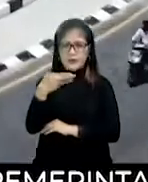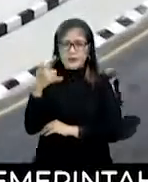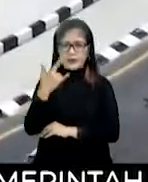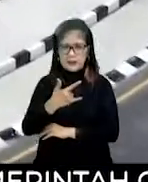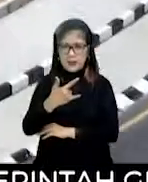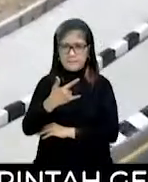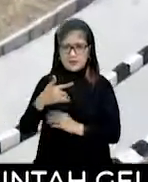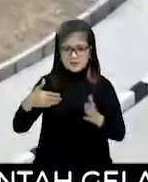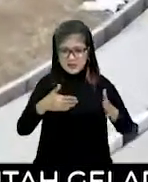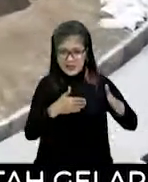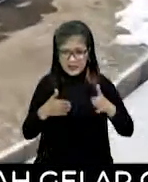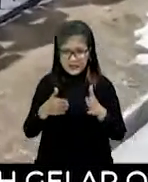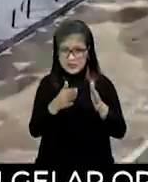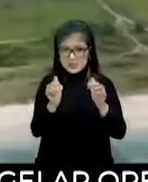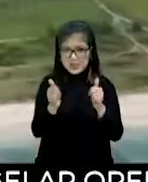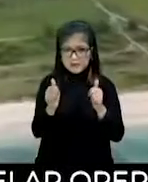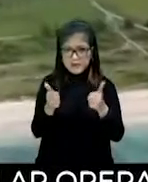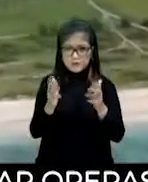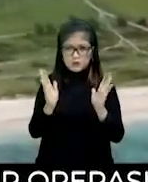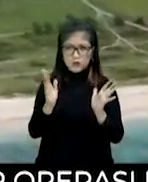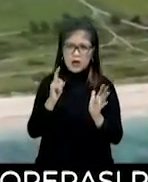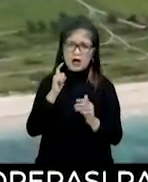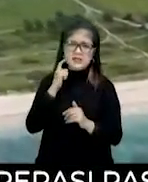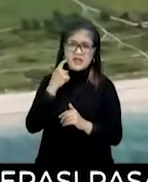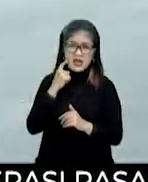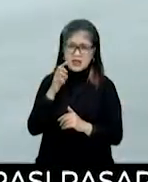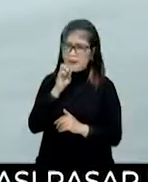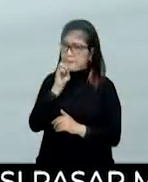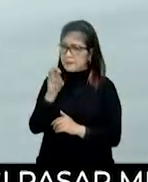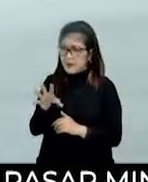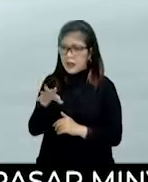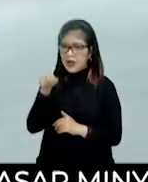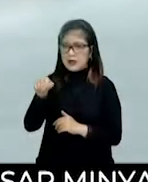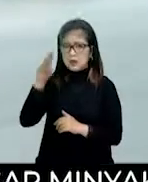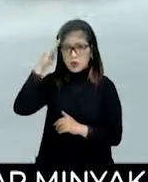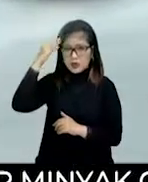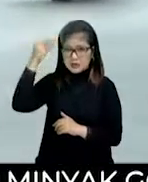yang telah disiapkan, Sandiaga memastikan berbagai gelaran internasional yang direncanakan pada tahun ini